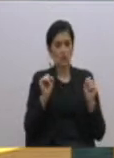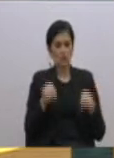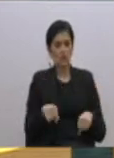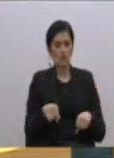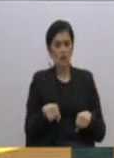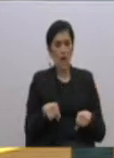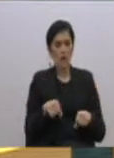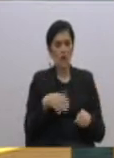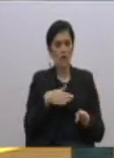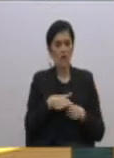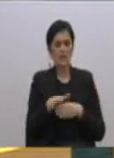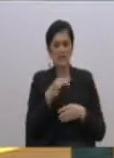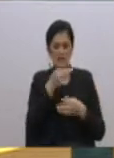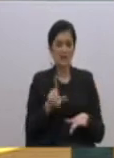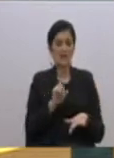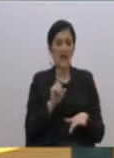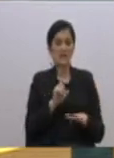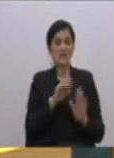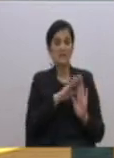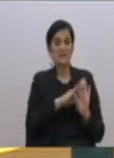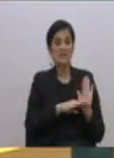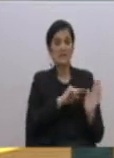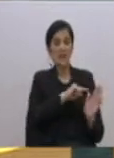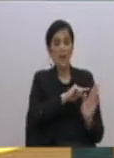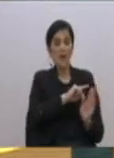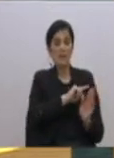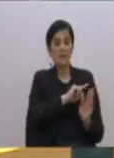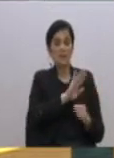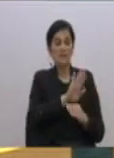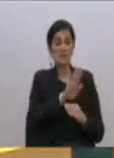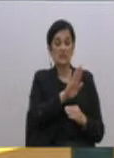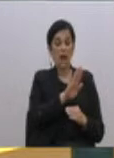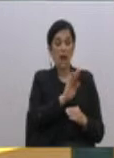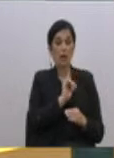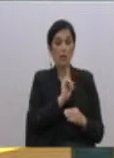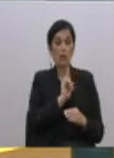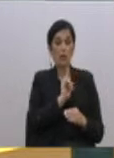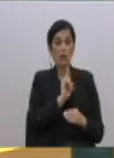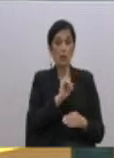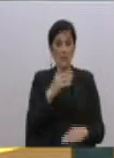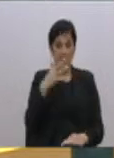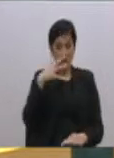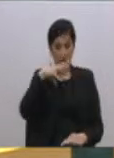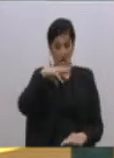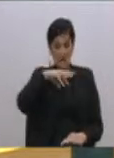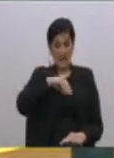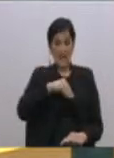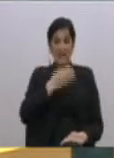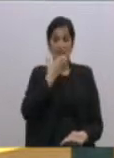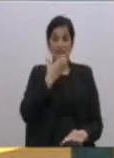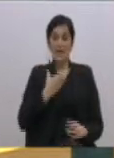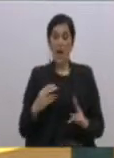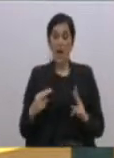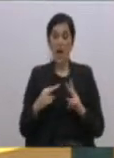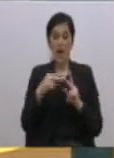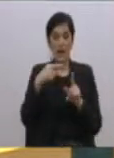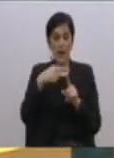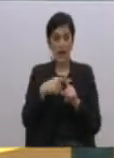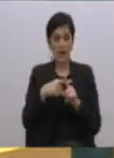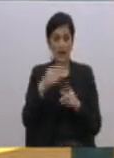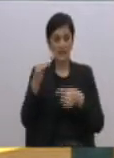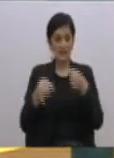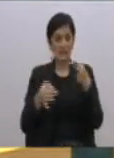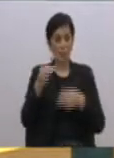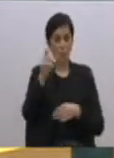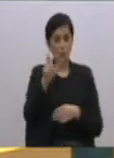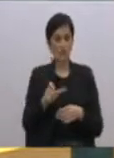აღასრულოს ნებისმიერი გადაწყვეტილება, რას ანდობს. ანუ ნახეთ, სასულიერო სასამართლოს, ეკლესიის საეკლესიო სასამართლოს